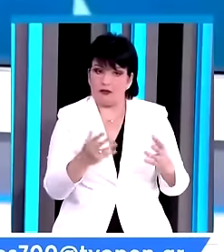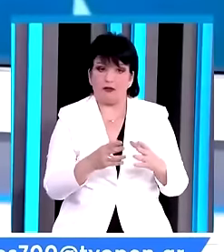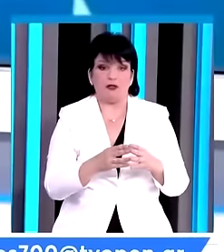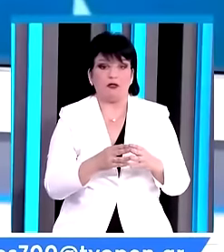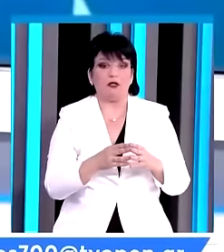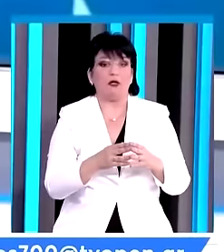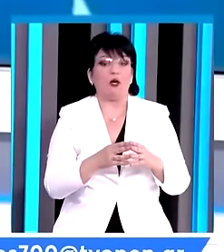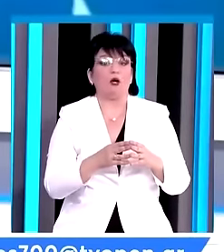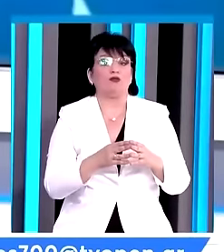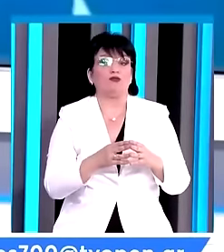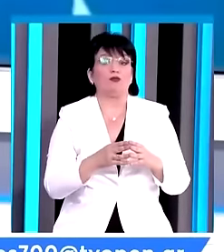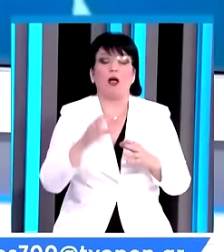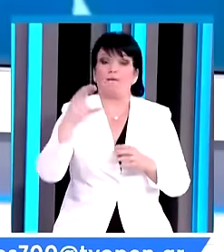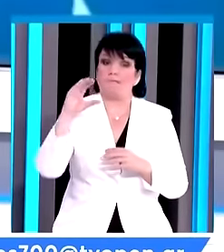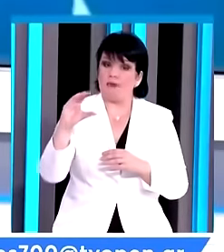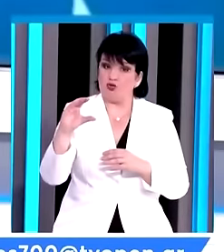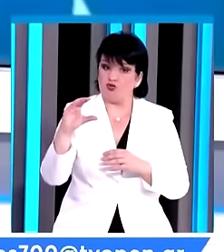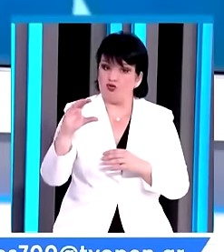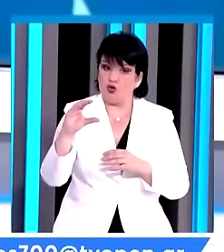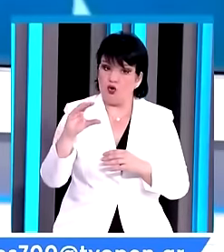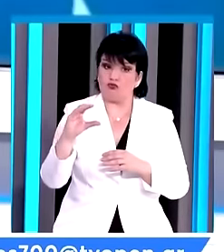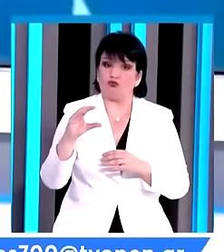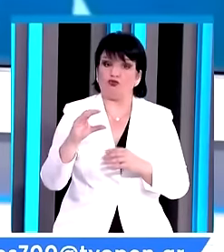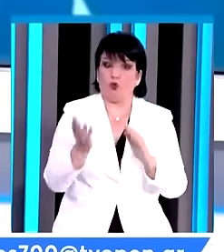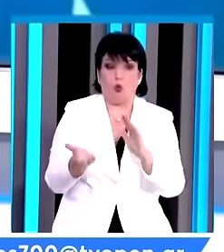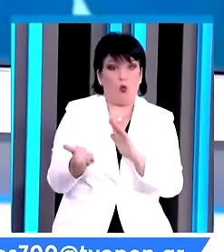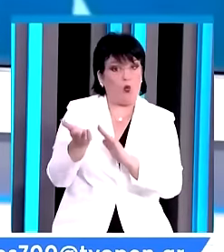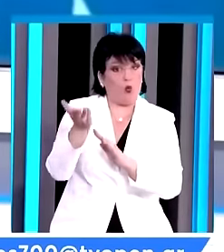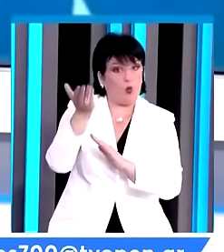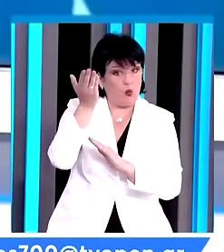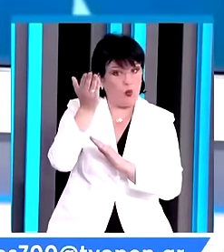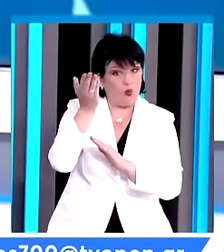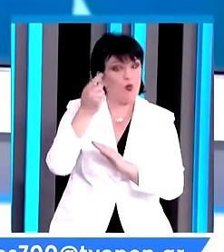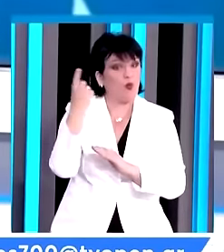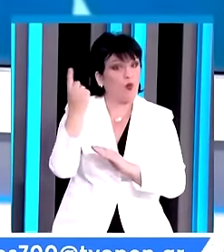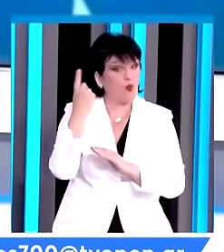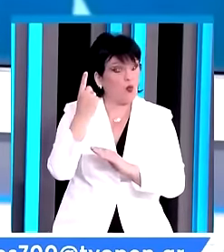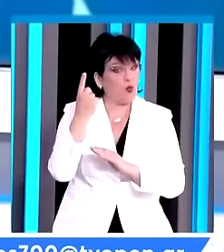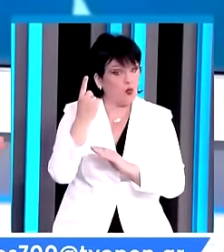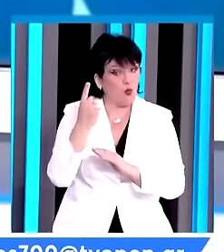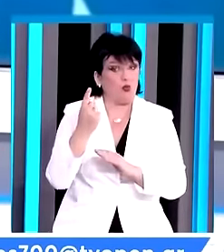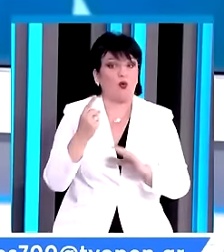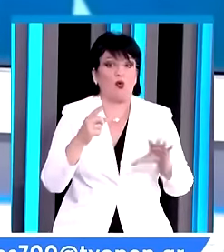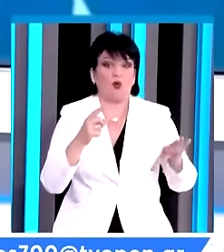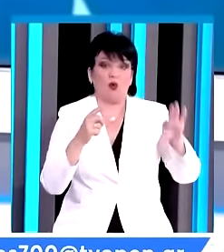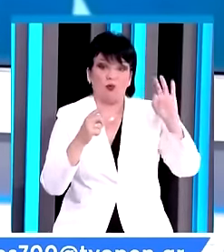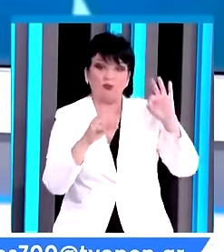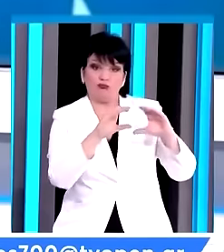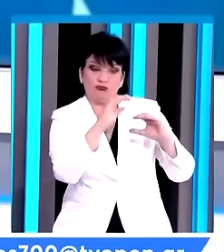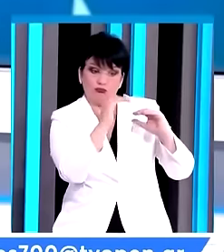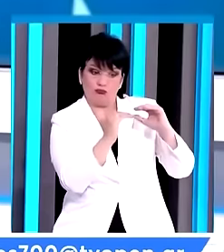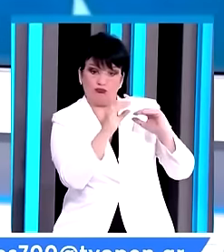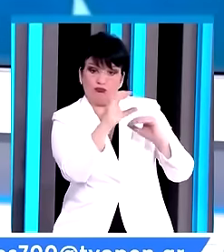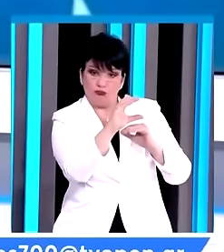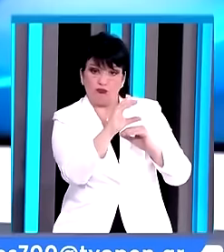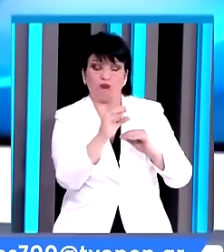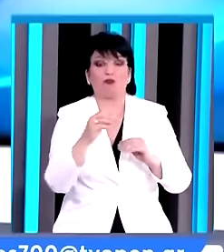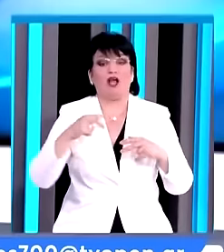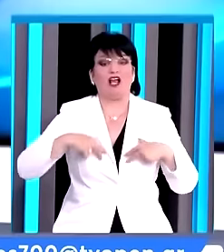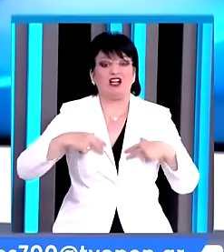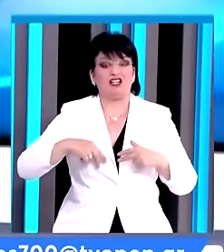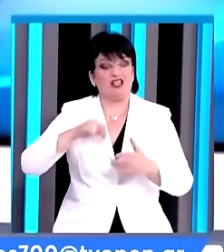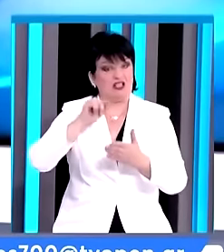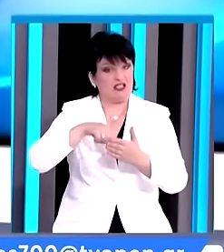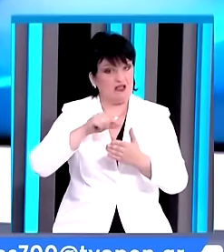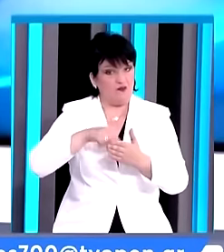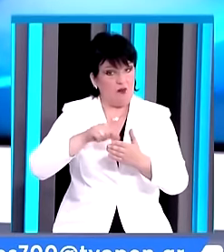θα διαπιστώσετε ότι οι μισθοί στον τουρισμό είναι πολύ υψηλότεροι συχνά από το κατώτατο μισθό. Το αναφέρατε κι εσείς. Έχουμε και κλαδικές συμβάσεις, τα